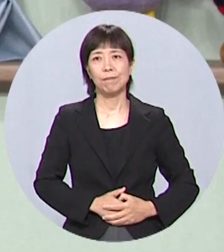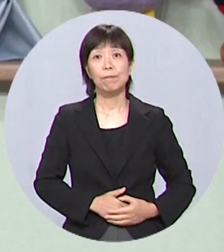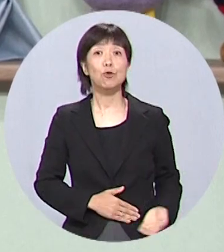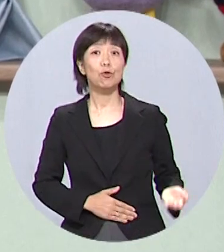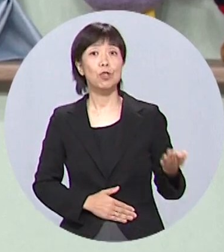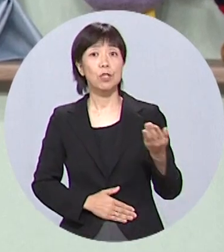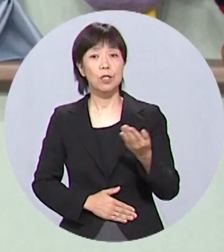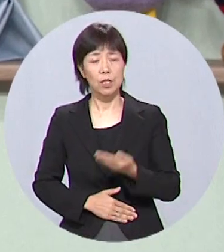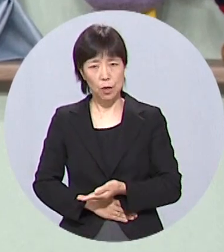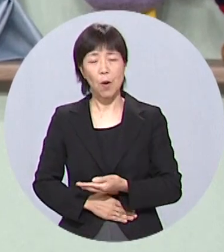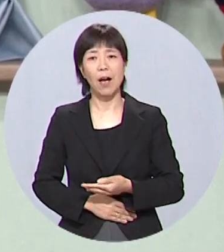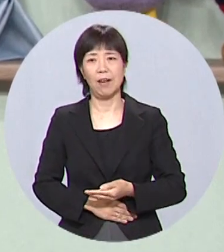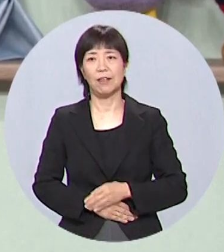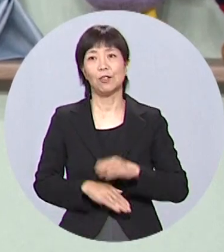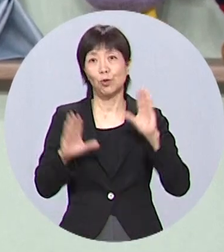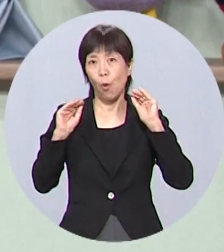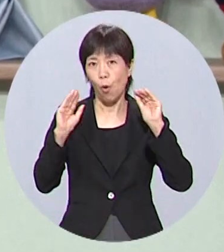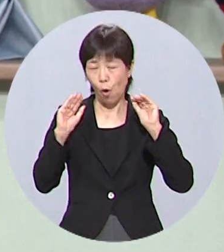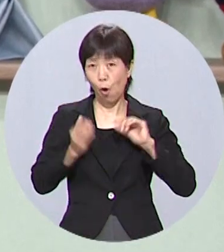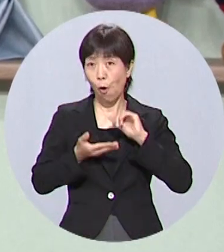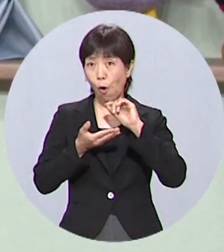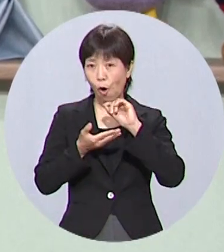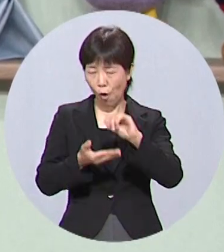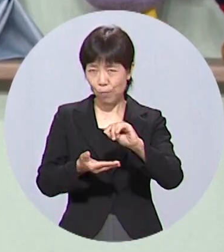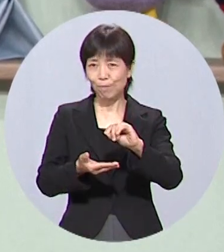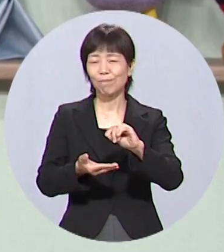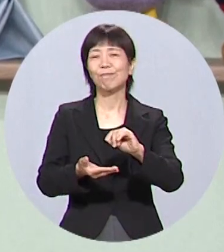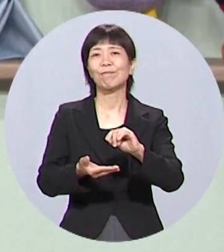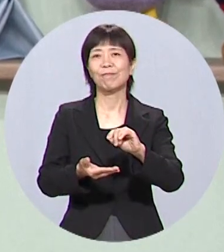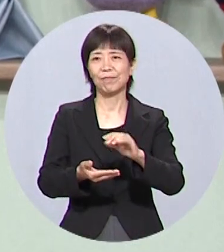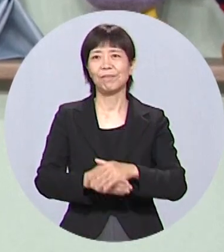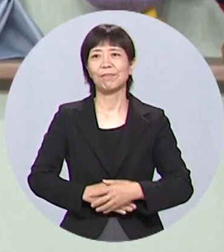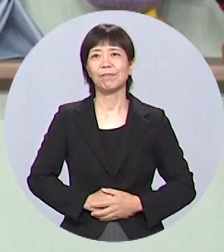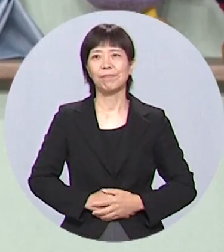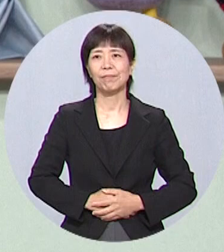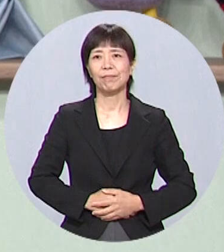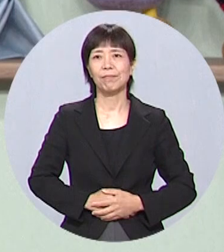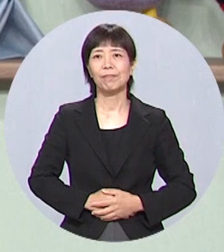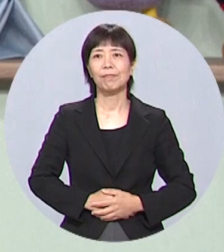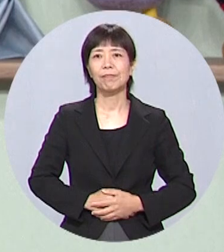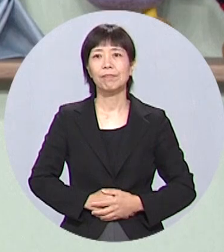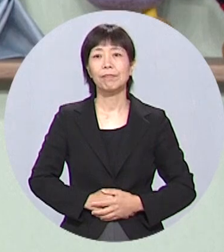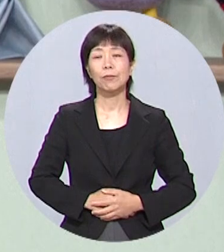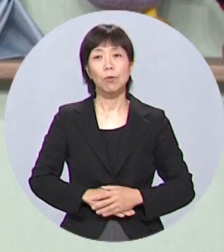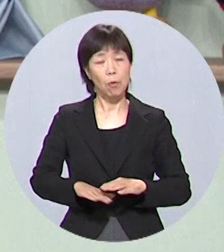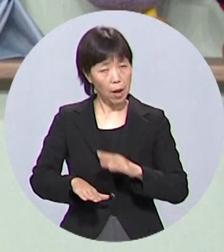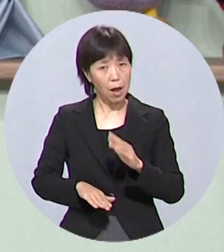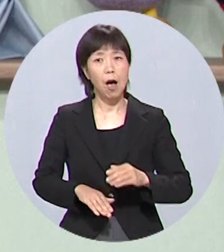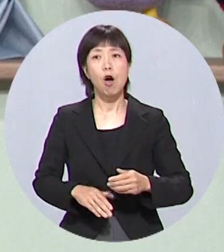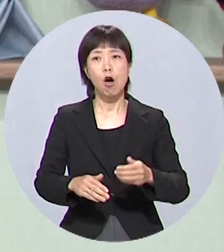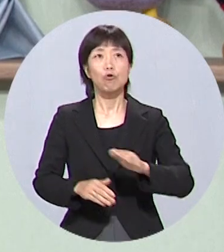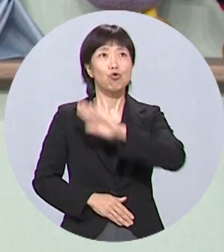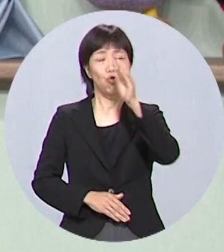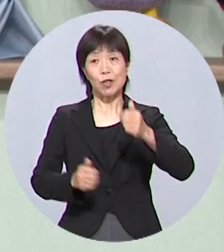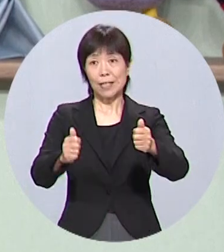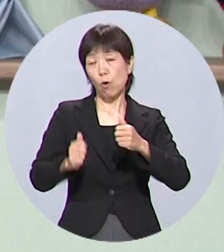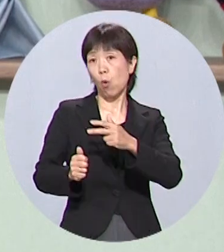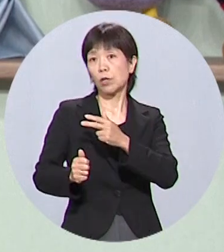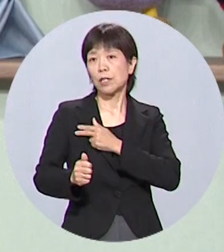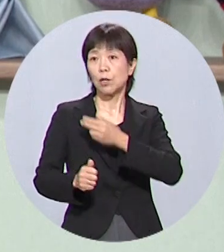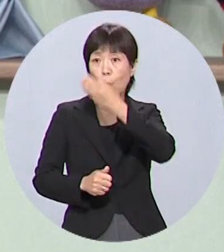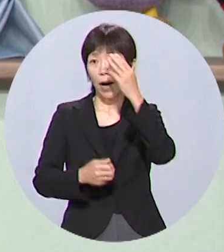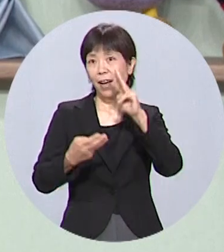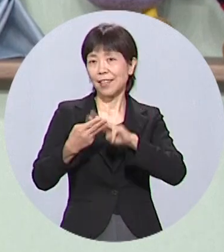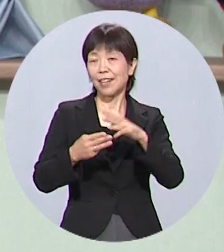さあ、続いては埼玉の耳寄り情報をお届けする今玉ピックアップのコーナー。今週は宇宙飛行士若田光一さん